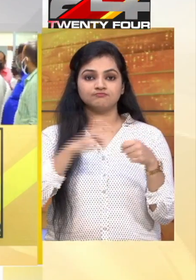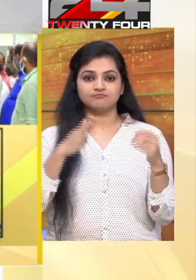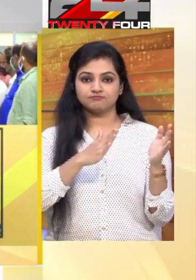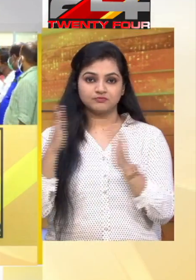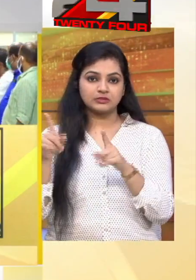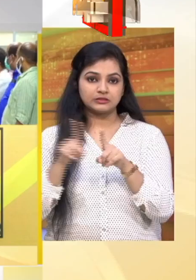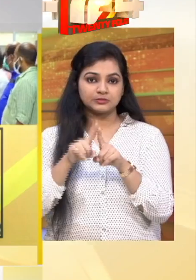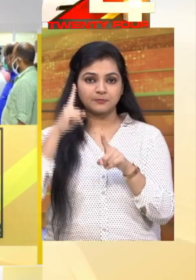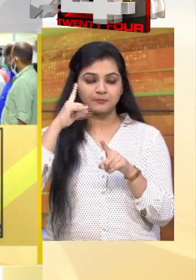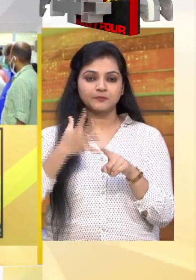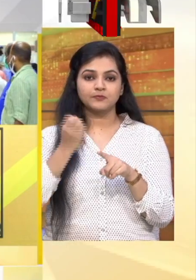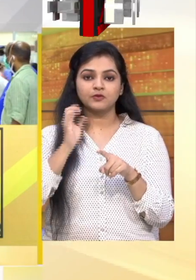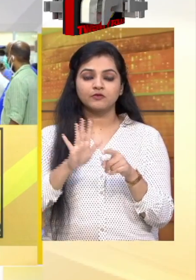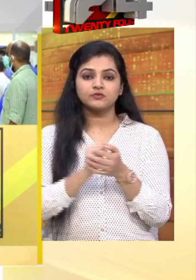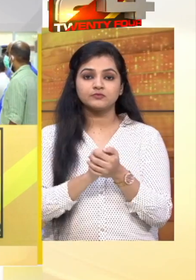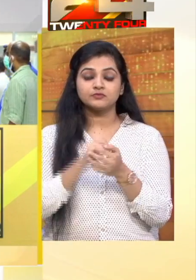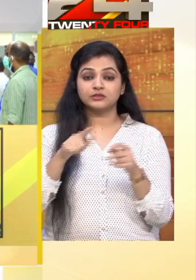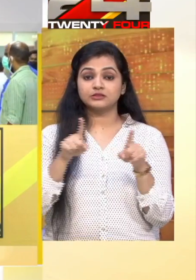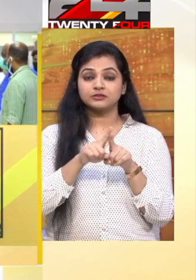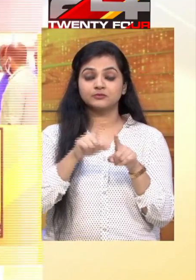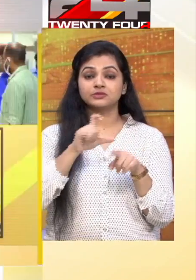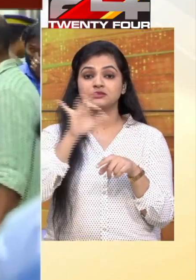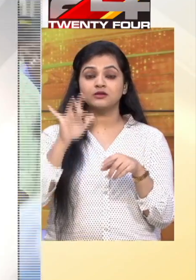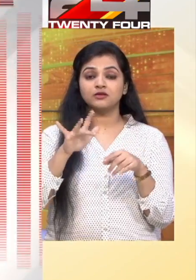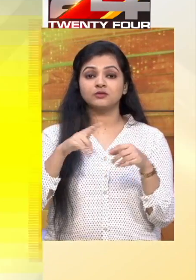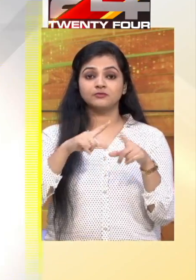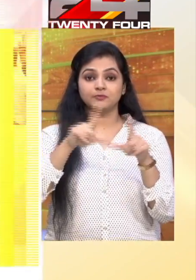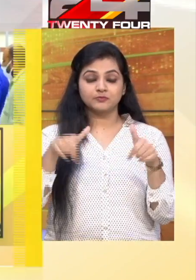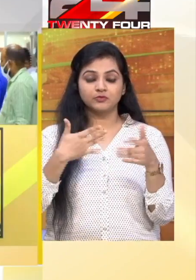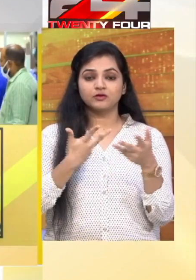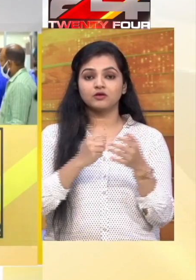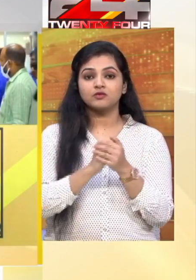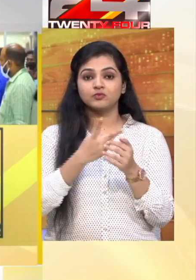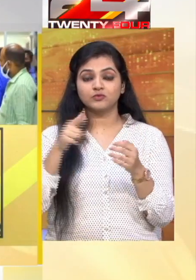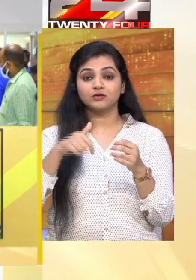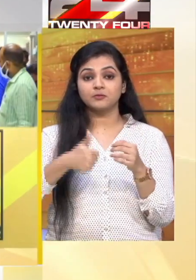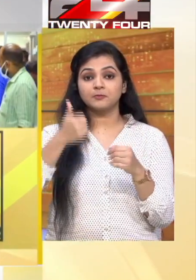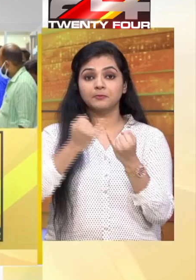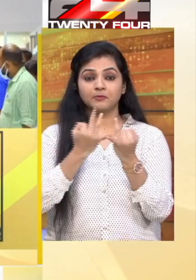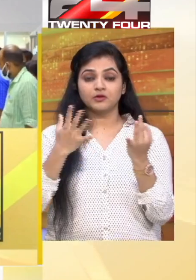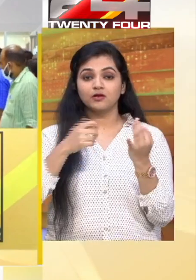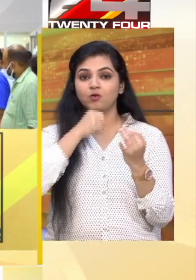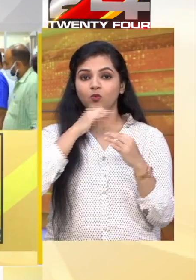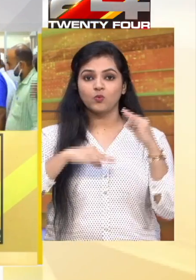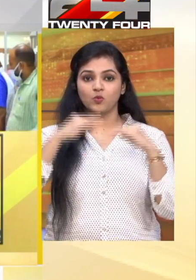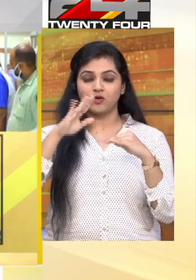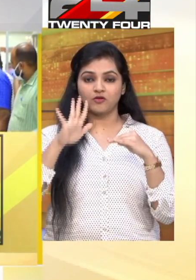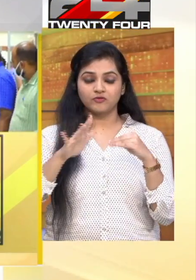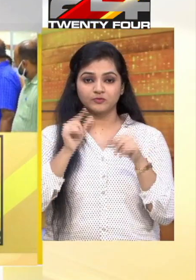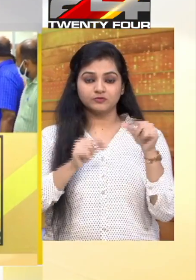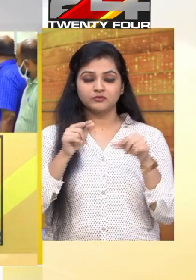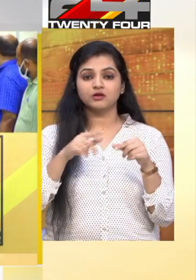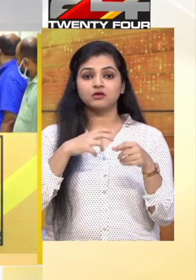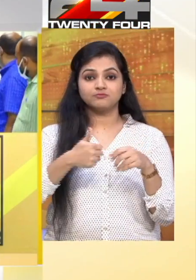തീരുമാനമാണ് കൈക്കൊണ്ടിരിക്കുന്നത്. ഇതനുസരിച്ച് കേന്ദ്ര കമ്മിറ്റിയിലും പോളിറ്റ് ബ്യൂറോയിലും അടക്കം നിരവധി നേതാക്കൾ, മുതിർന്ന നേതാക്കൾ തന്നെ ഈ